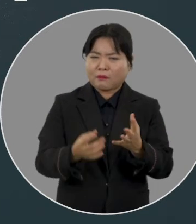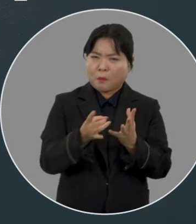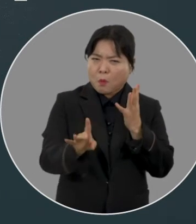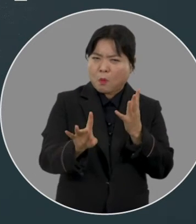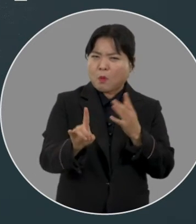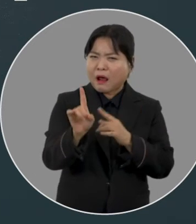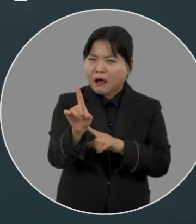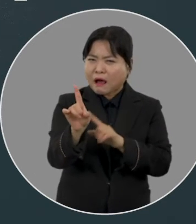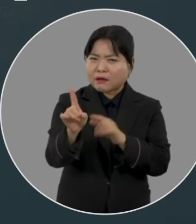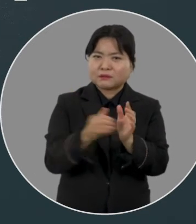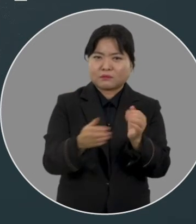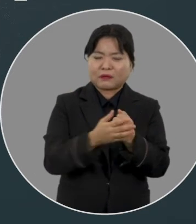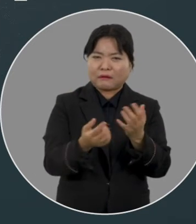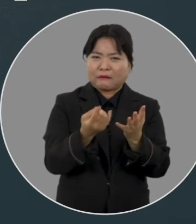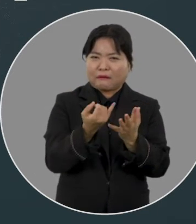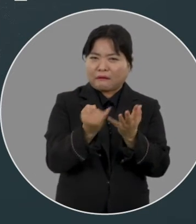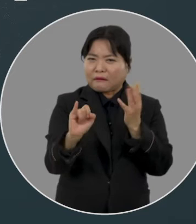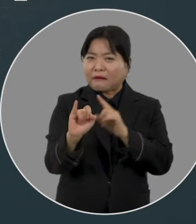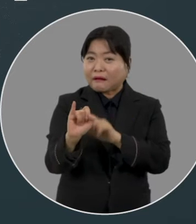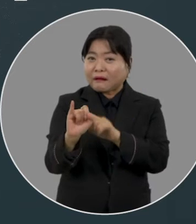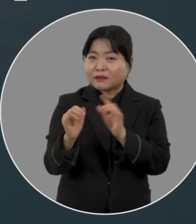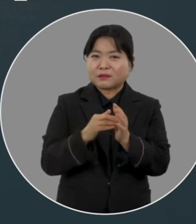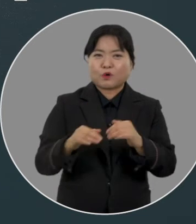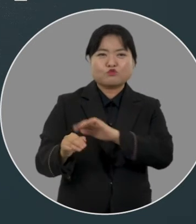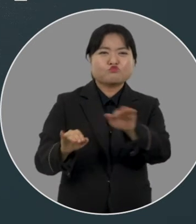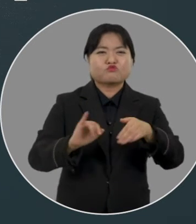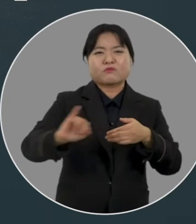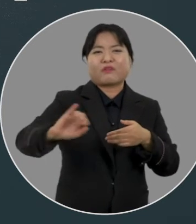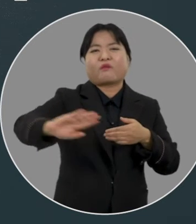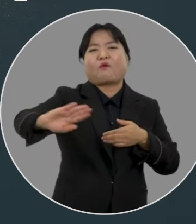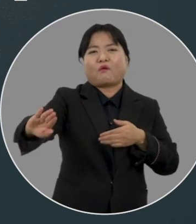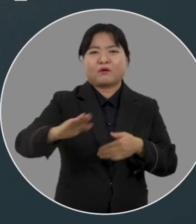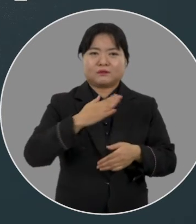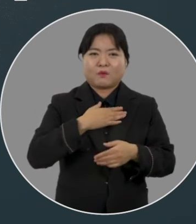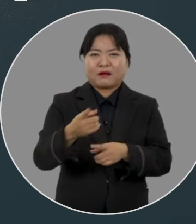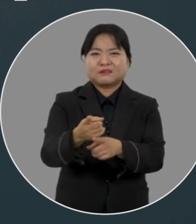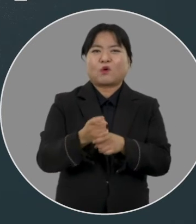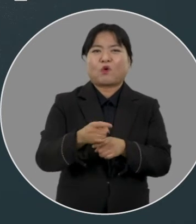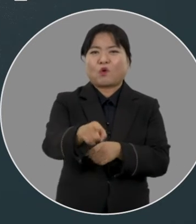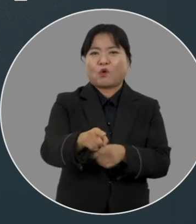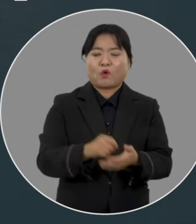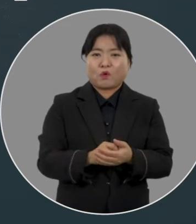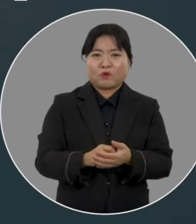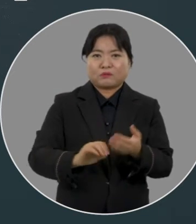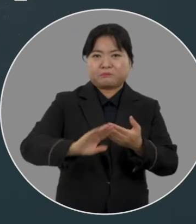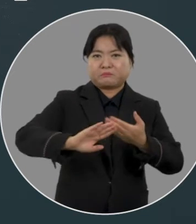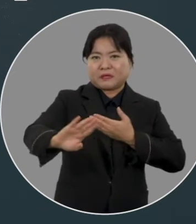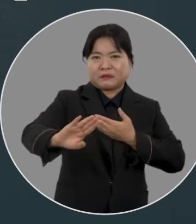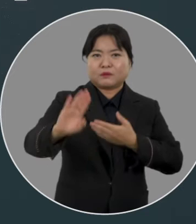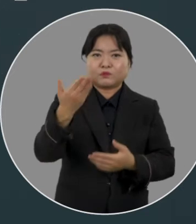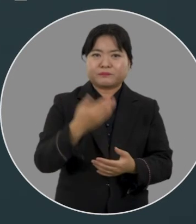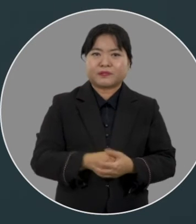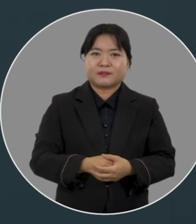차이 때문에 우리와 너희들, 나와 적 이렇게 PR을 가르게